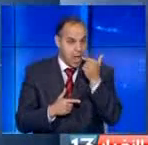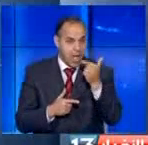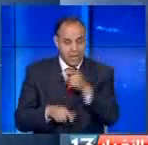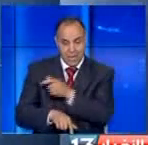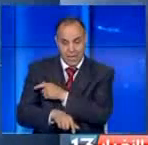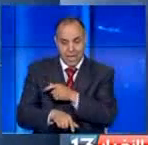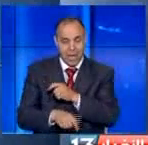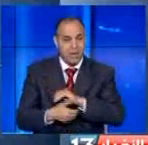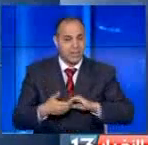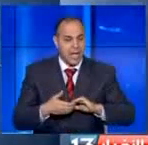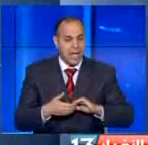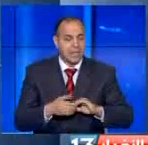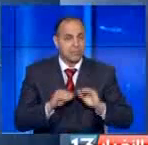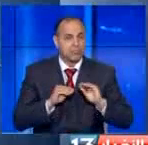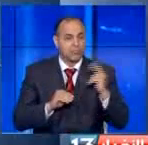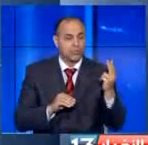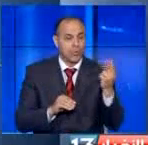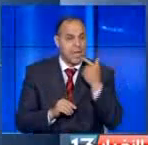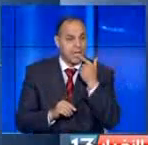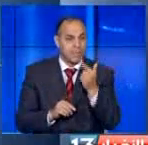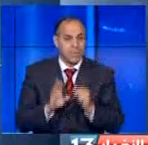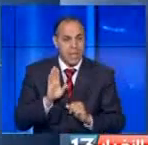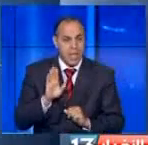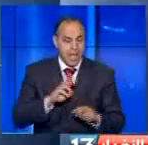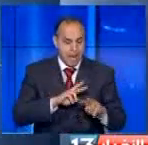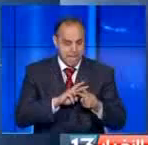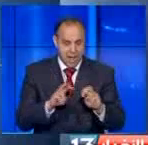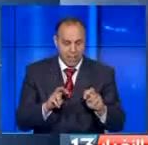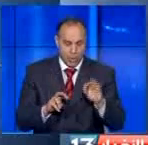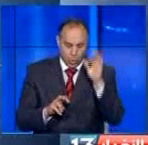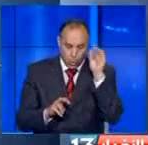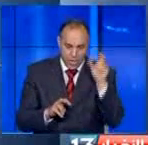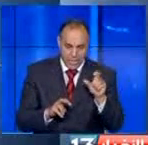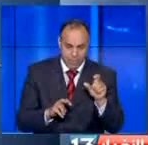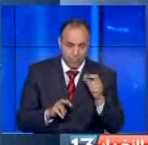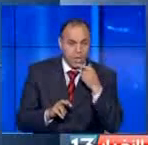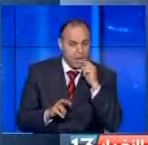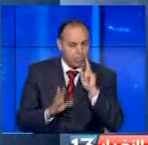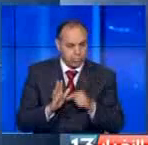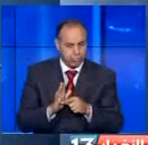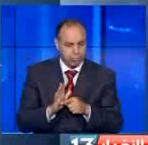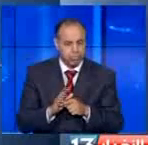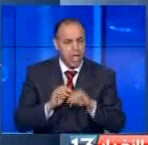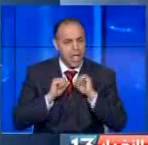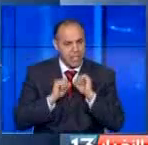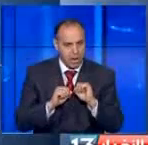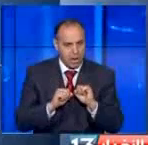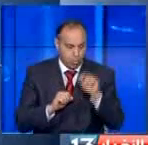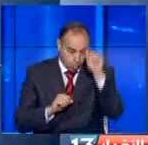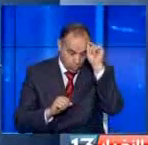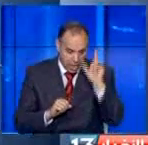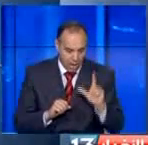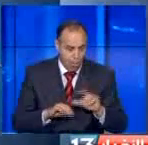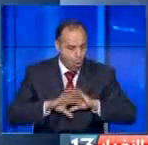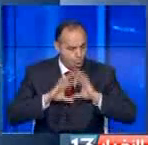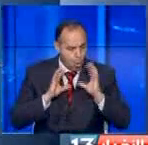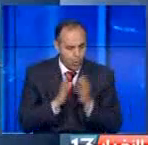نقابة اتحاد الأساتذة الجامعيين الباحثين التونسيين قررت تنفيذ إضراب وطني